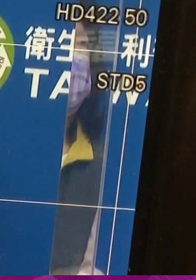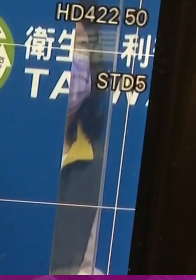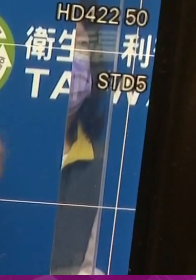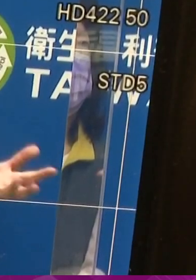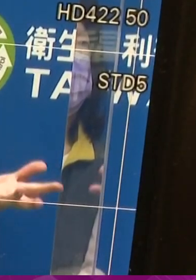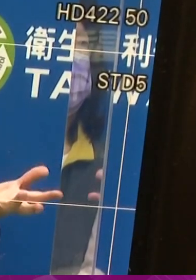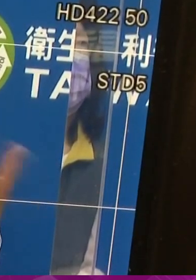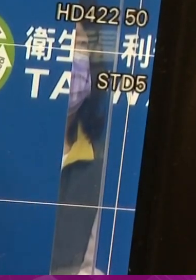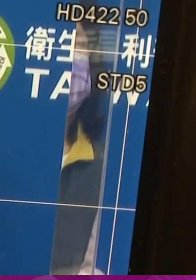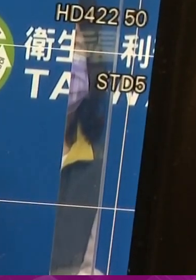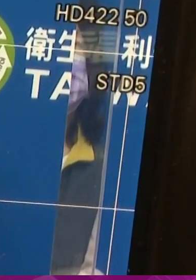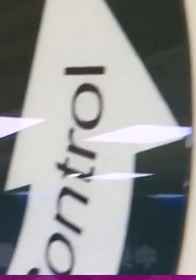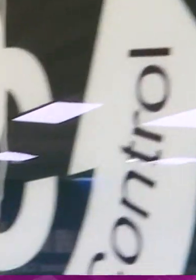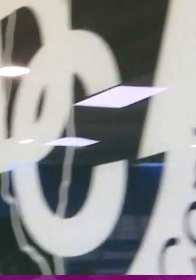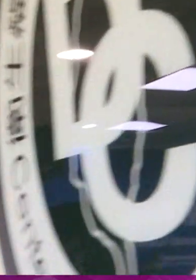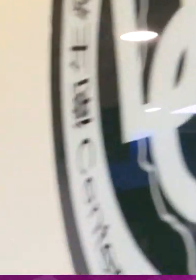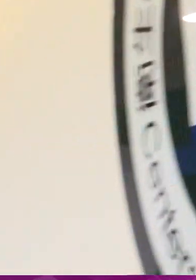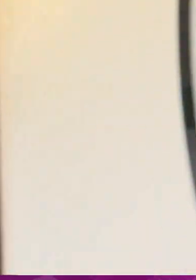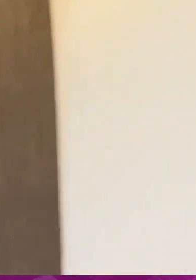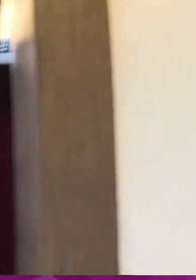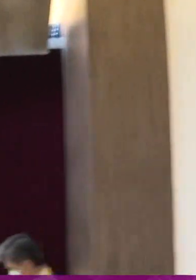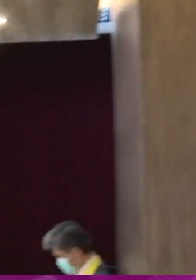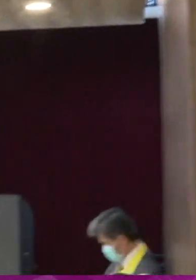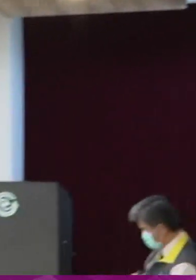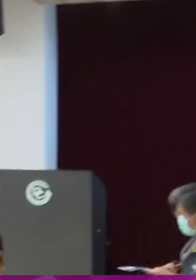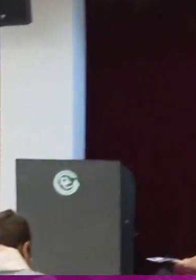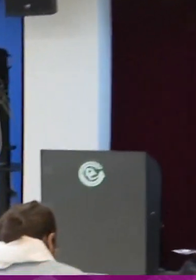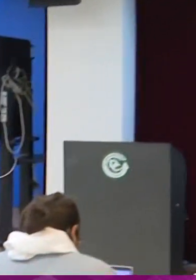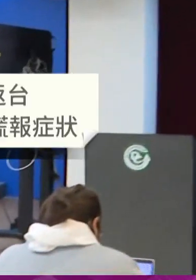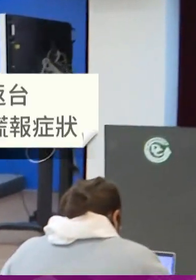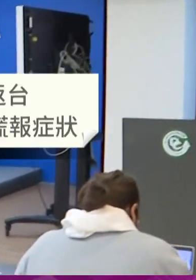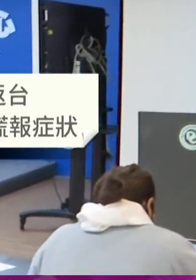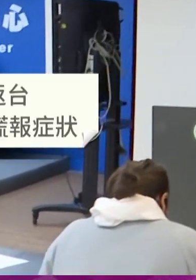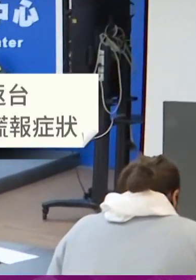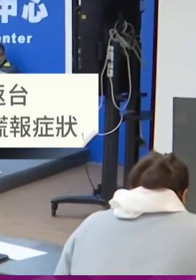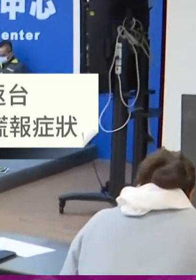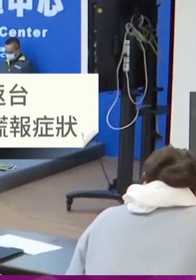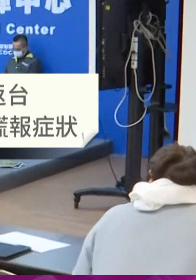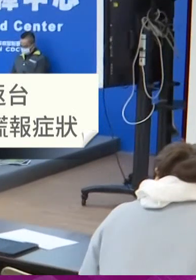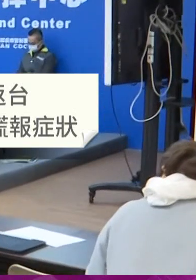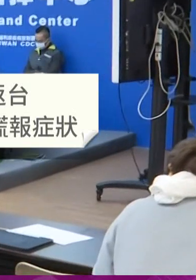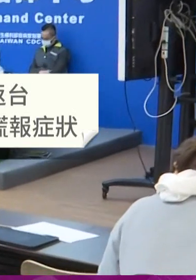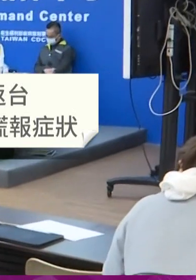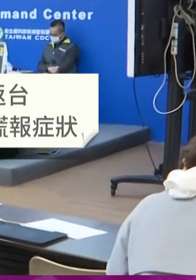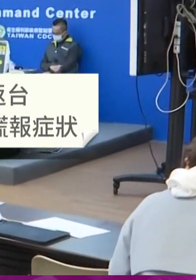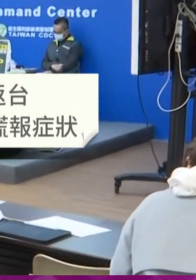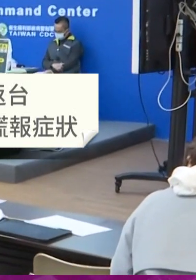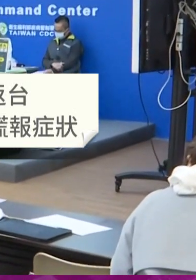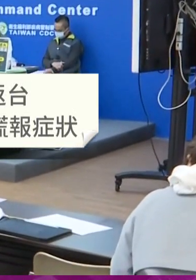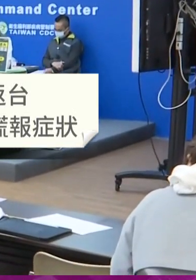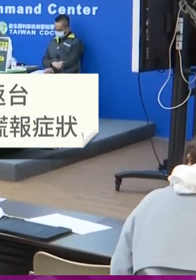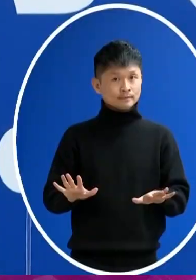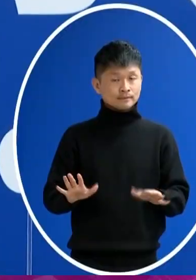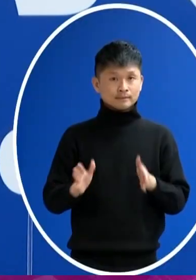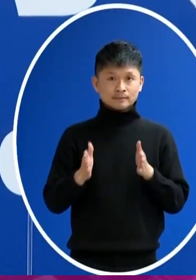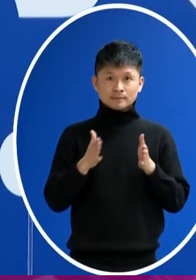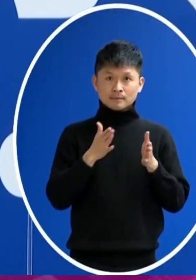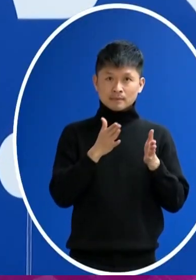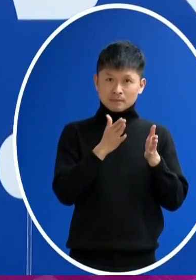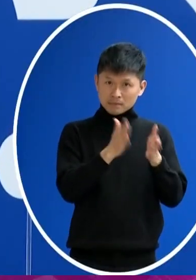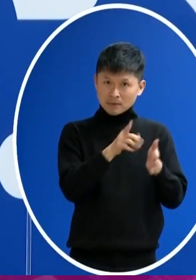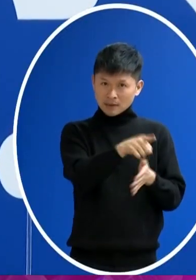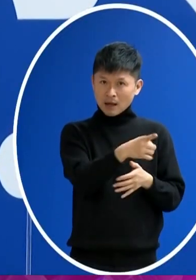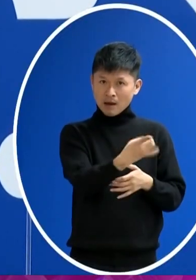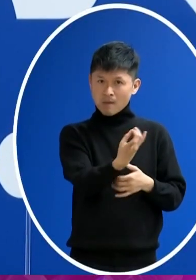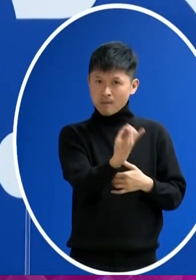钱汇兑往来都很清楚，而大家也很关心，为了裁减谎报的案913到底要不要罚？ 那 CD 值